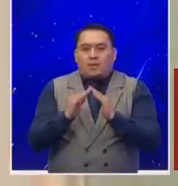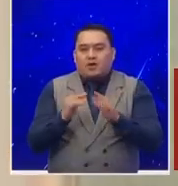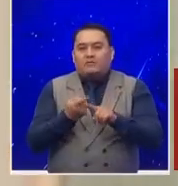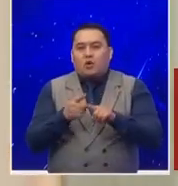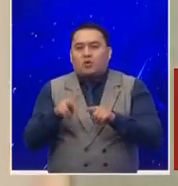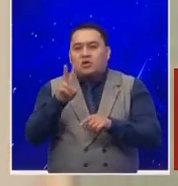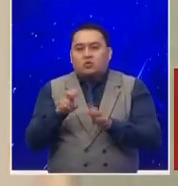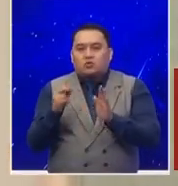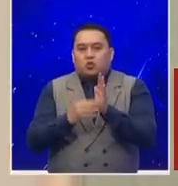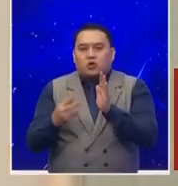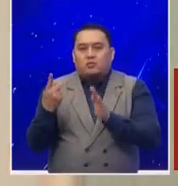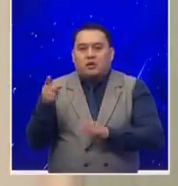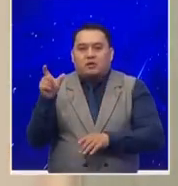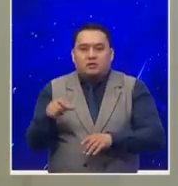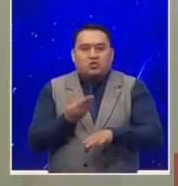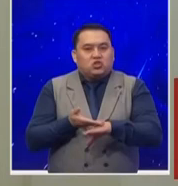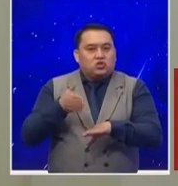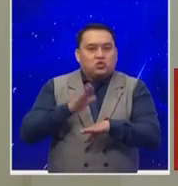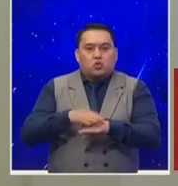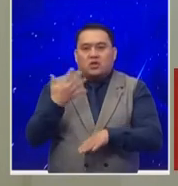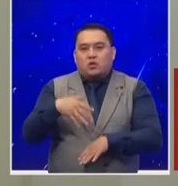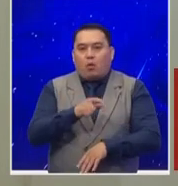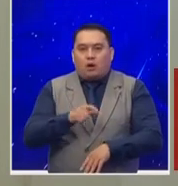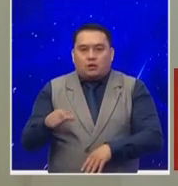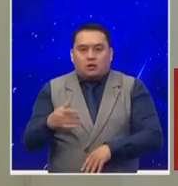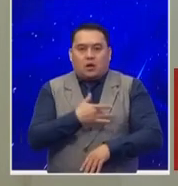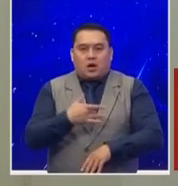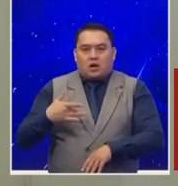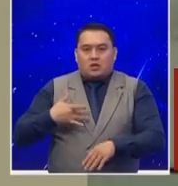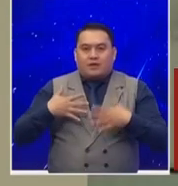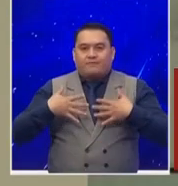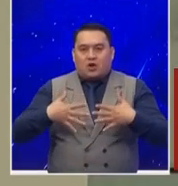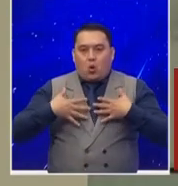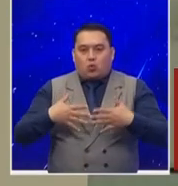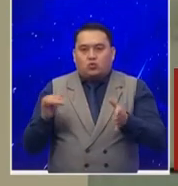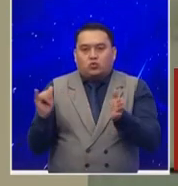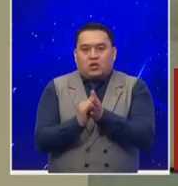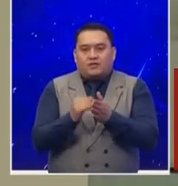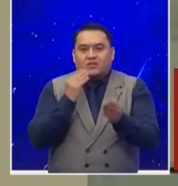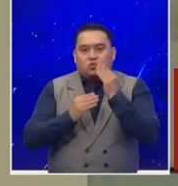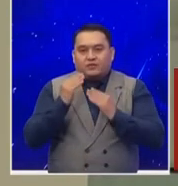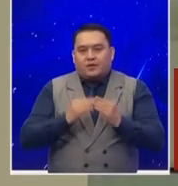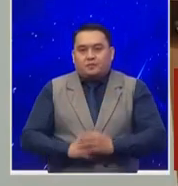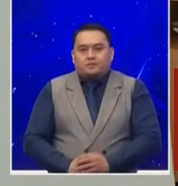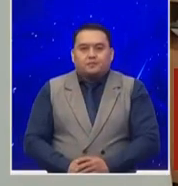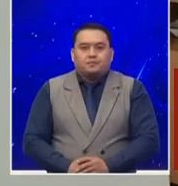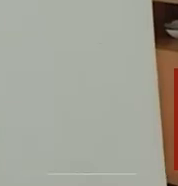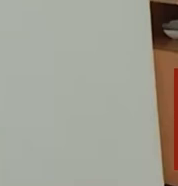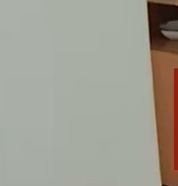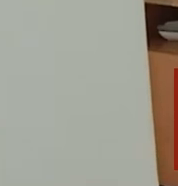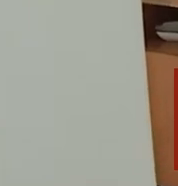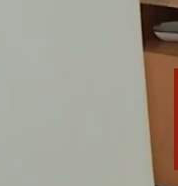Қатарында 291 адамның жағдайы ауыр, 50 науқас өкпені жасанды желдету аппаратына қосылған.